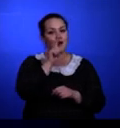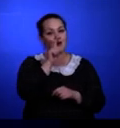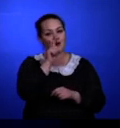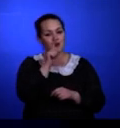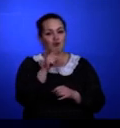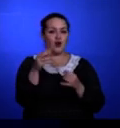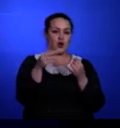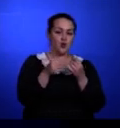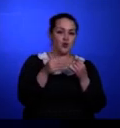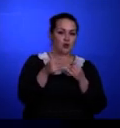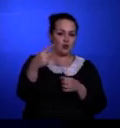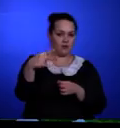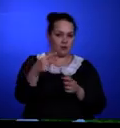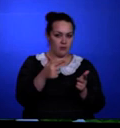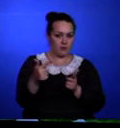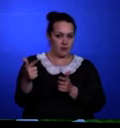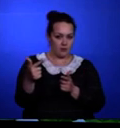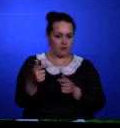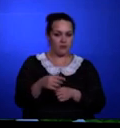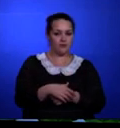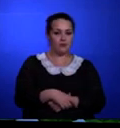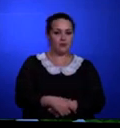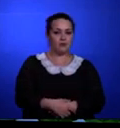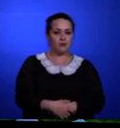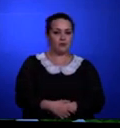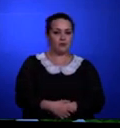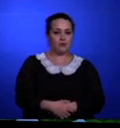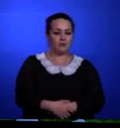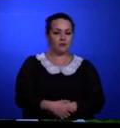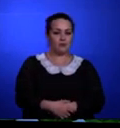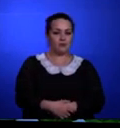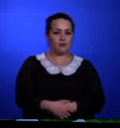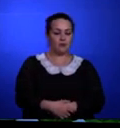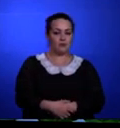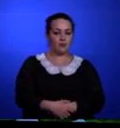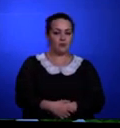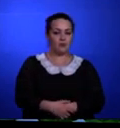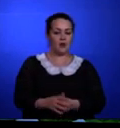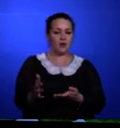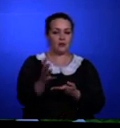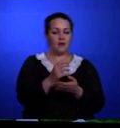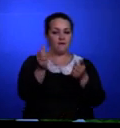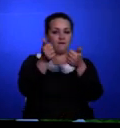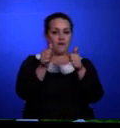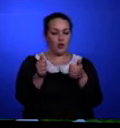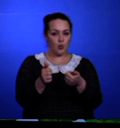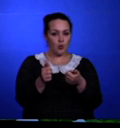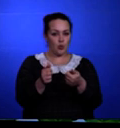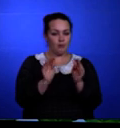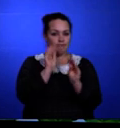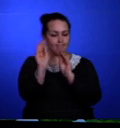готовы я вас попрошу ребята с оставить сейчас данную фигуру